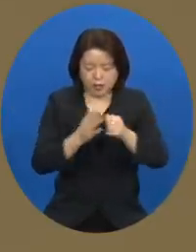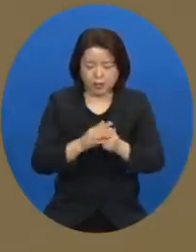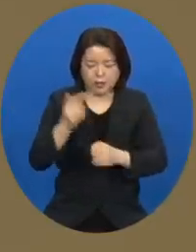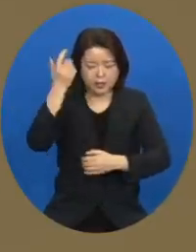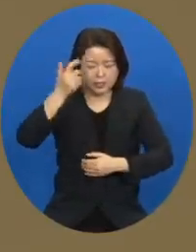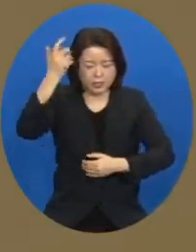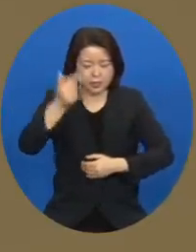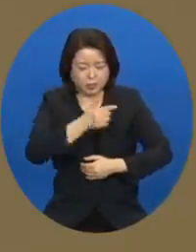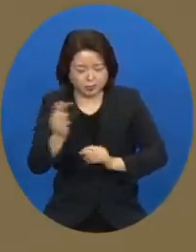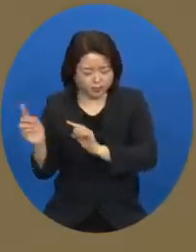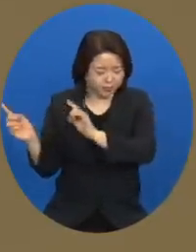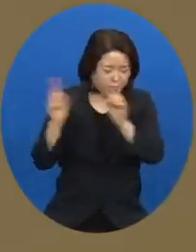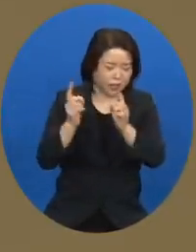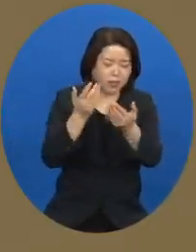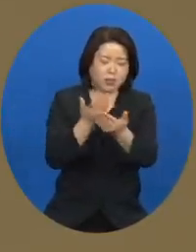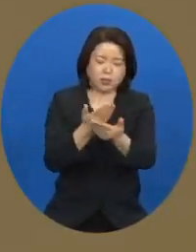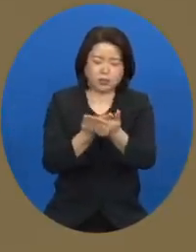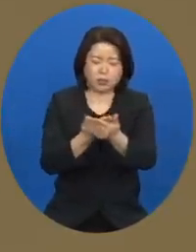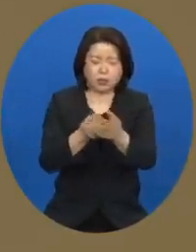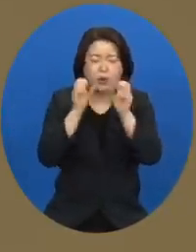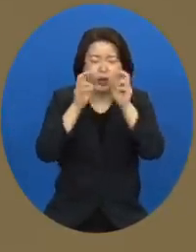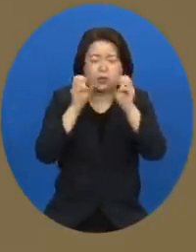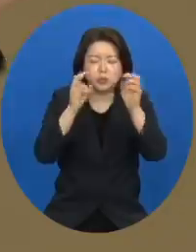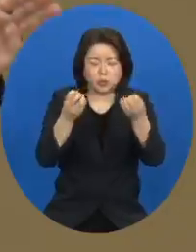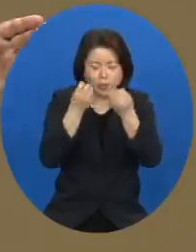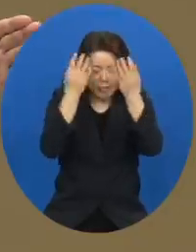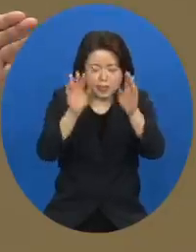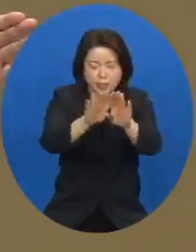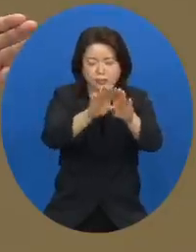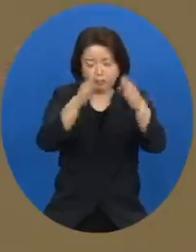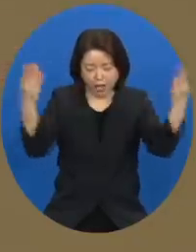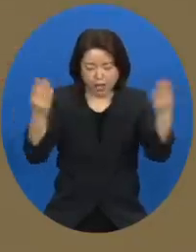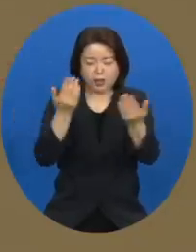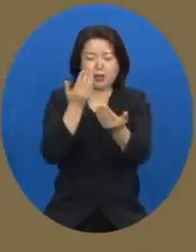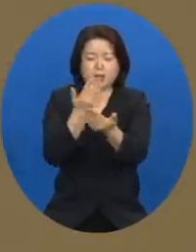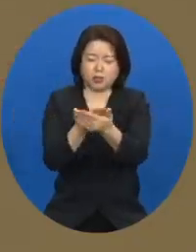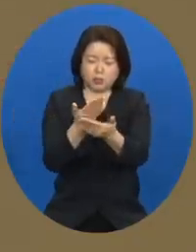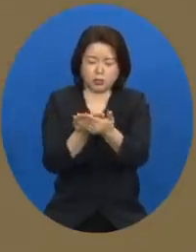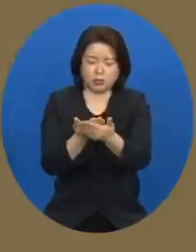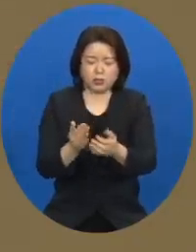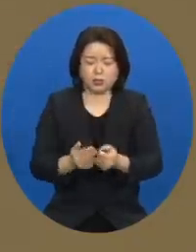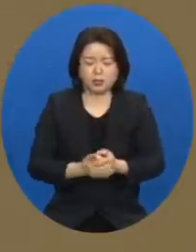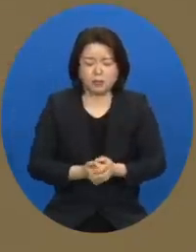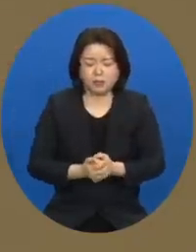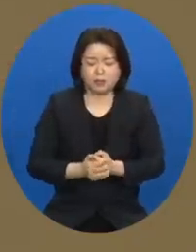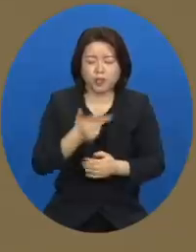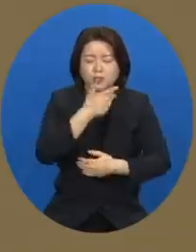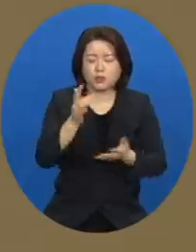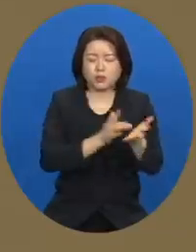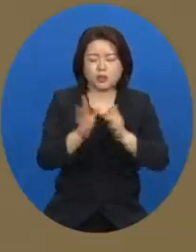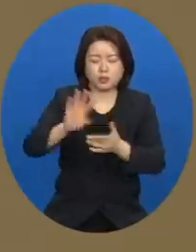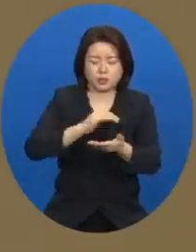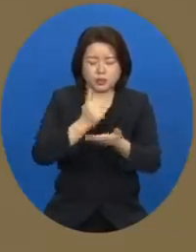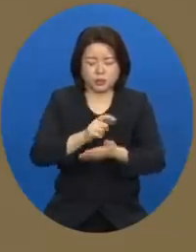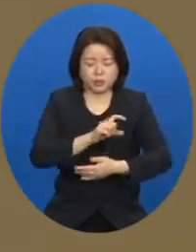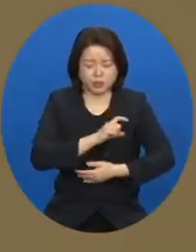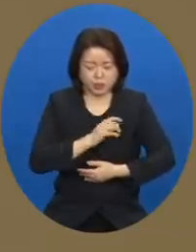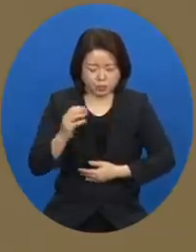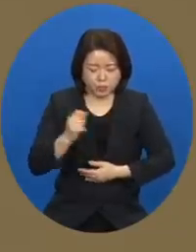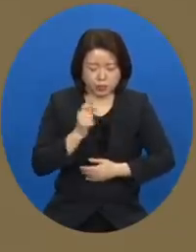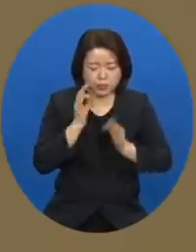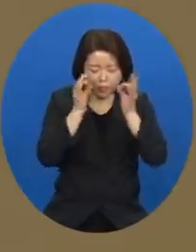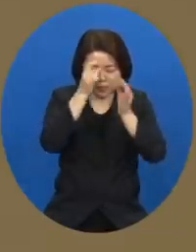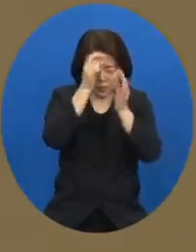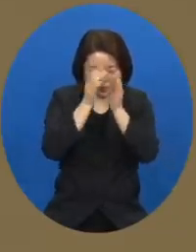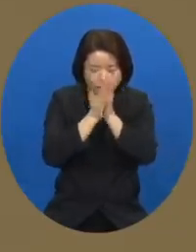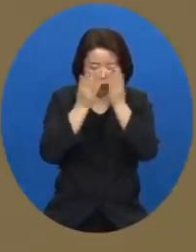대각성이 일어나며 선교의 새 문이 활짝 열리게 하옵소서. 주 예수 그리스도 이름으로